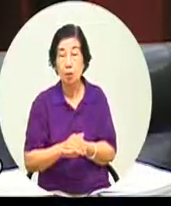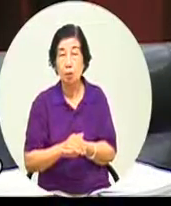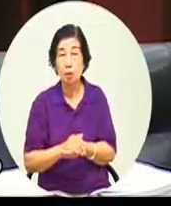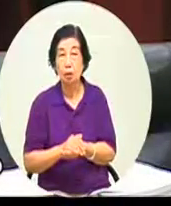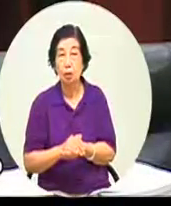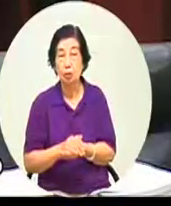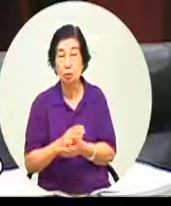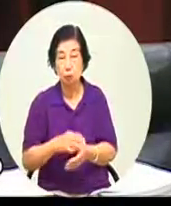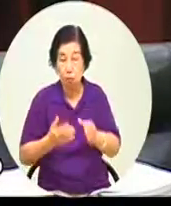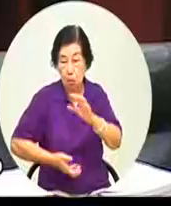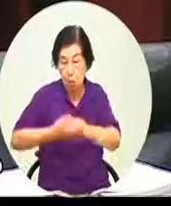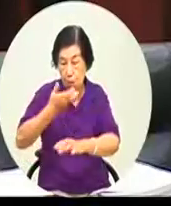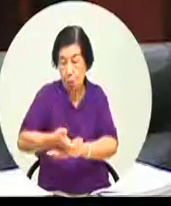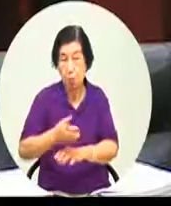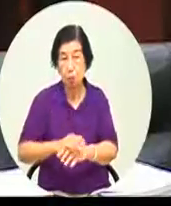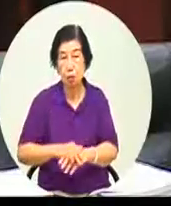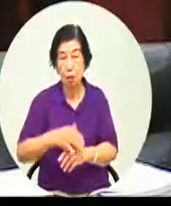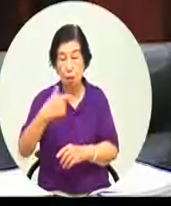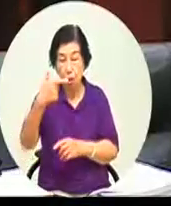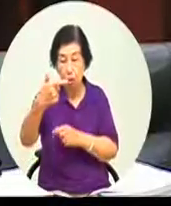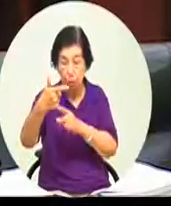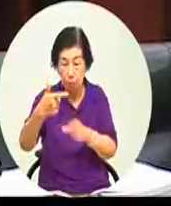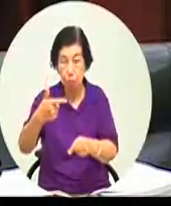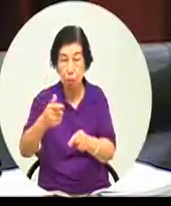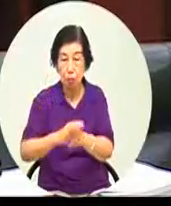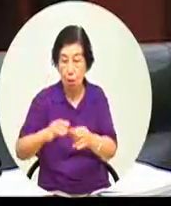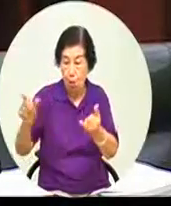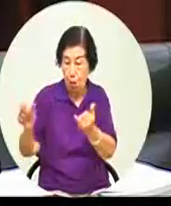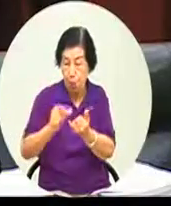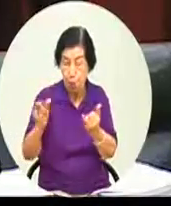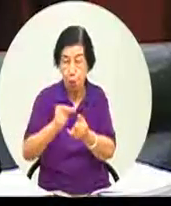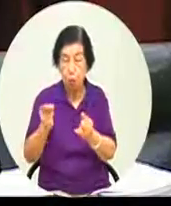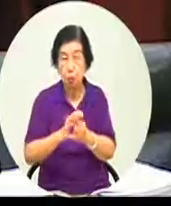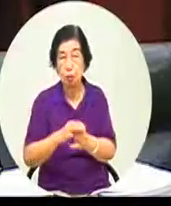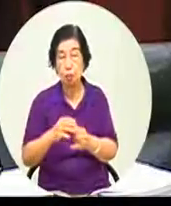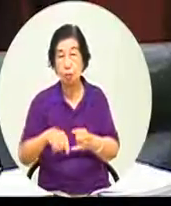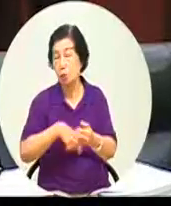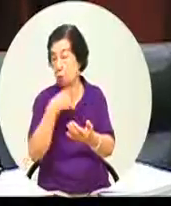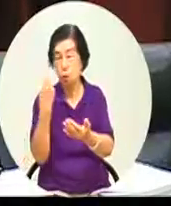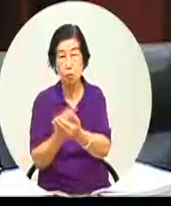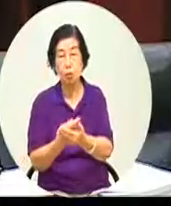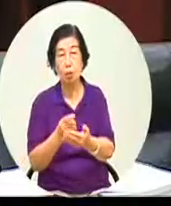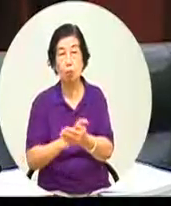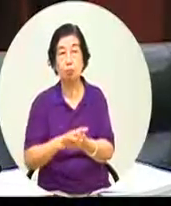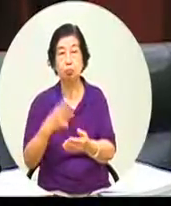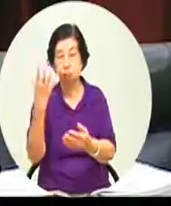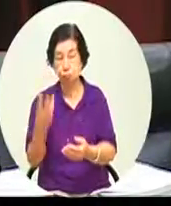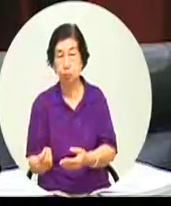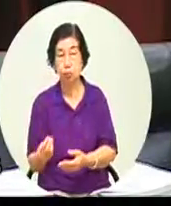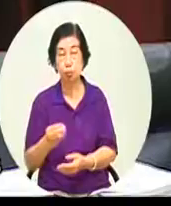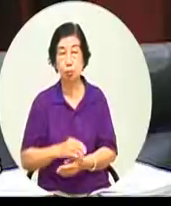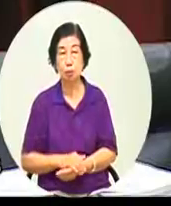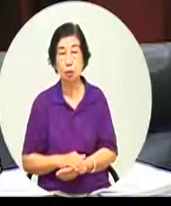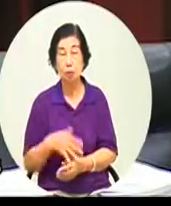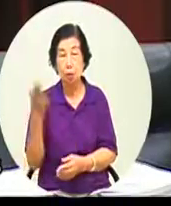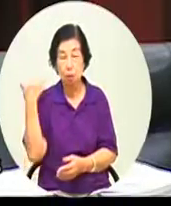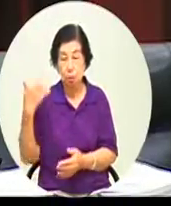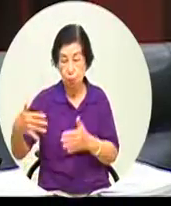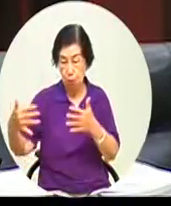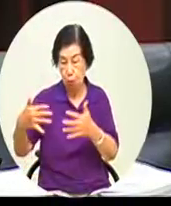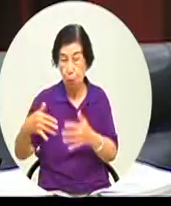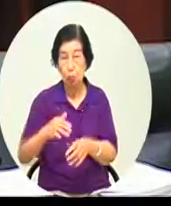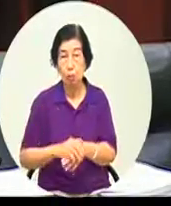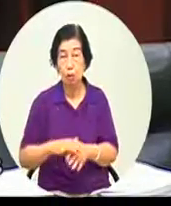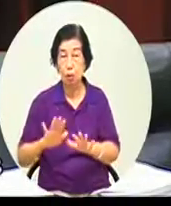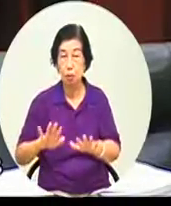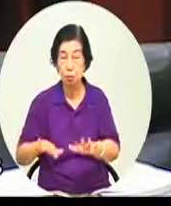拢全军覆没嘛。即摆俺已经弄诚侪道，我记我较早嘛捌去巡过，事实啦，拢弄无